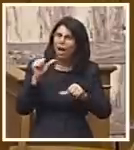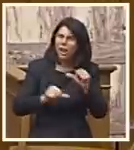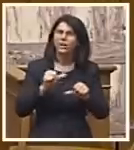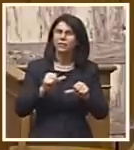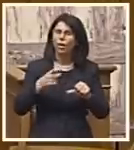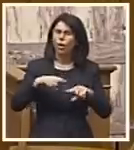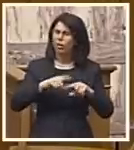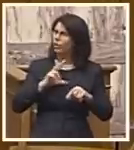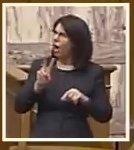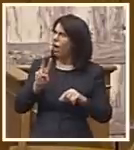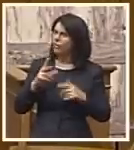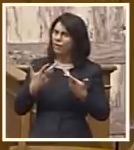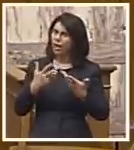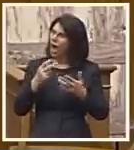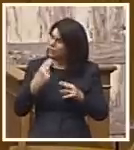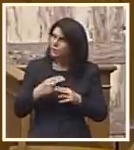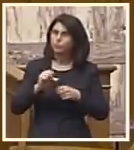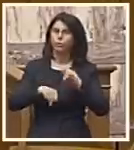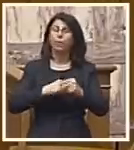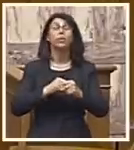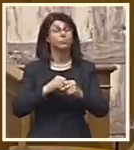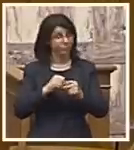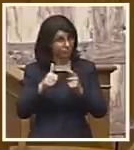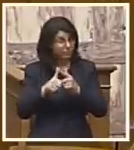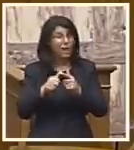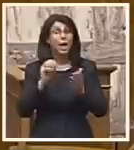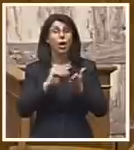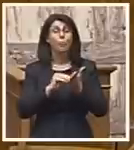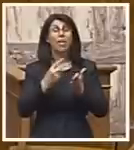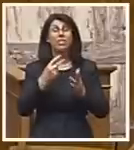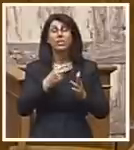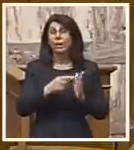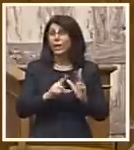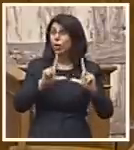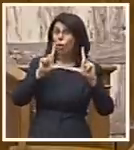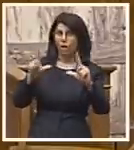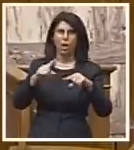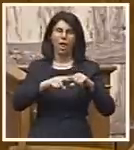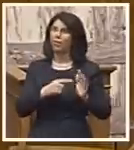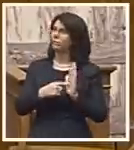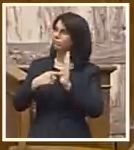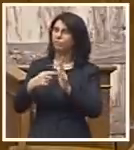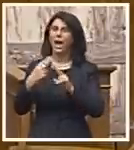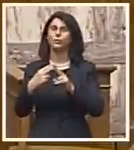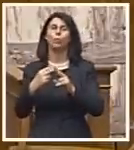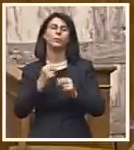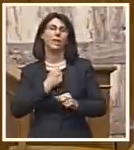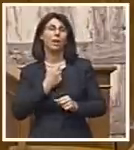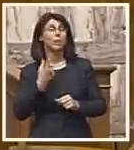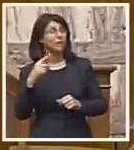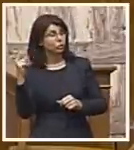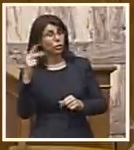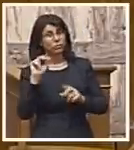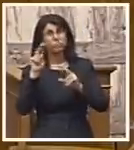ότι αξίζει η προσπάθεια, αλλά θα δώσει και νέα αξιοπιστία στη χώρα μας διεθνώς. Κάτι που κατακτάται με